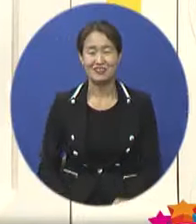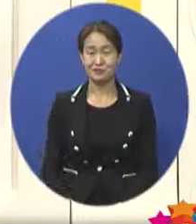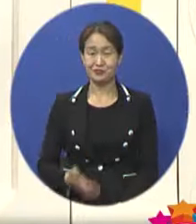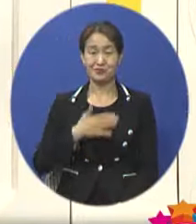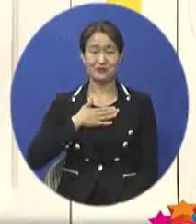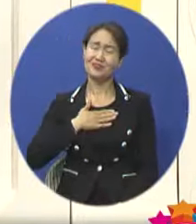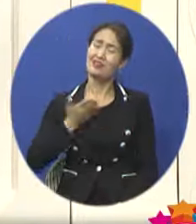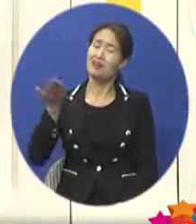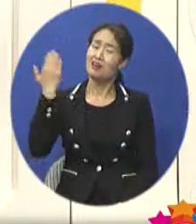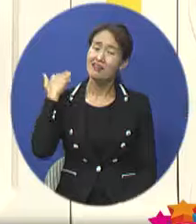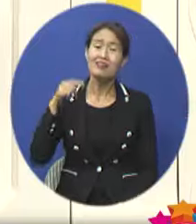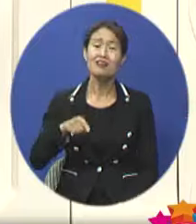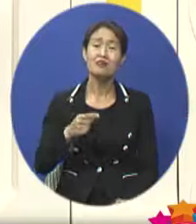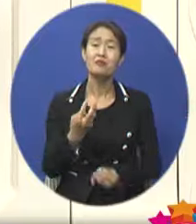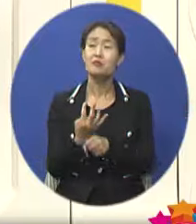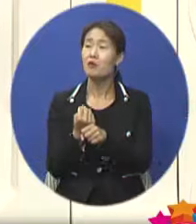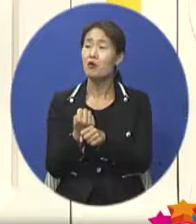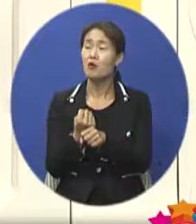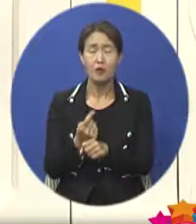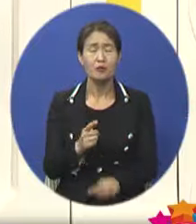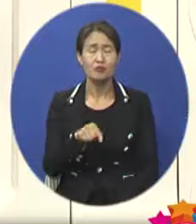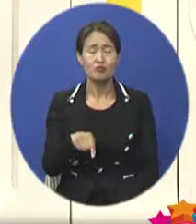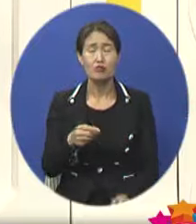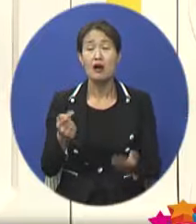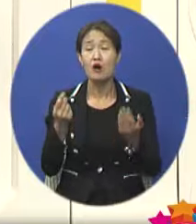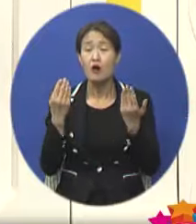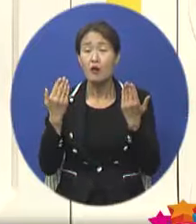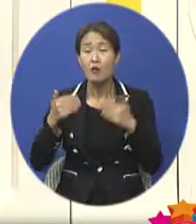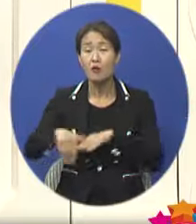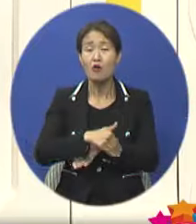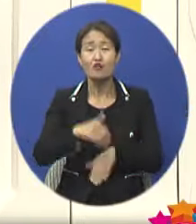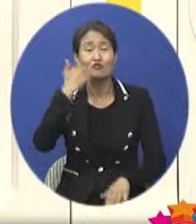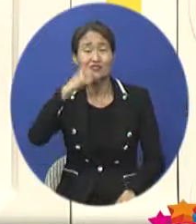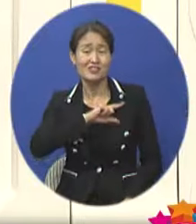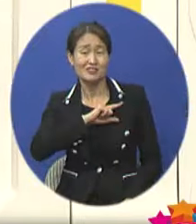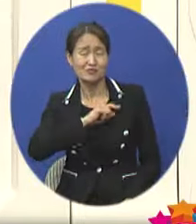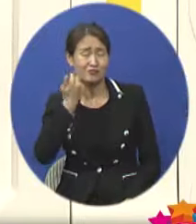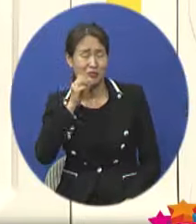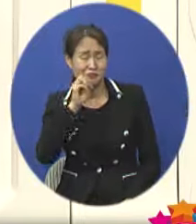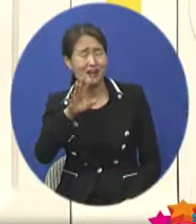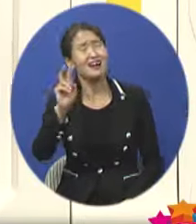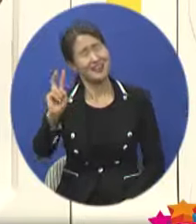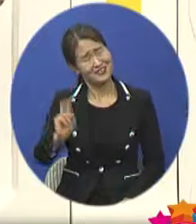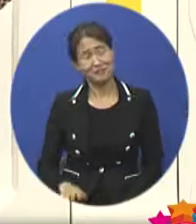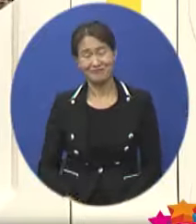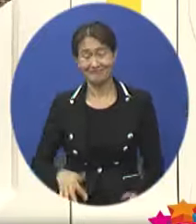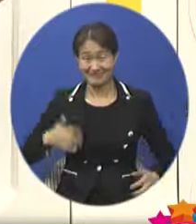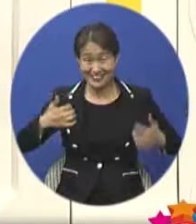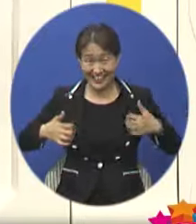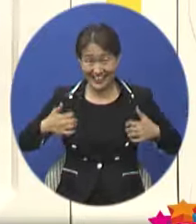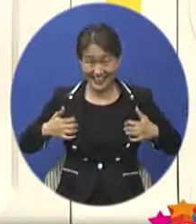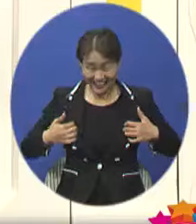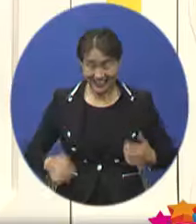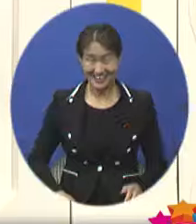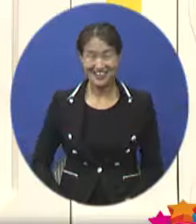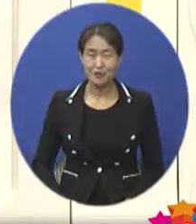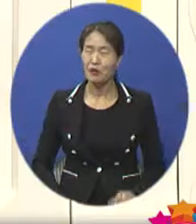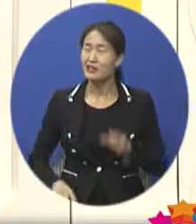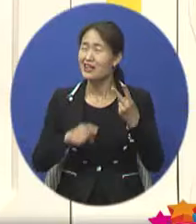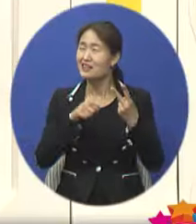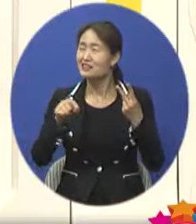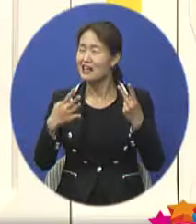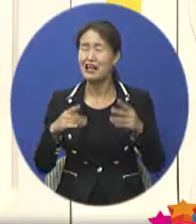저 전에 몇 년도에 여기 초등학교 다녔던 누굽니다 하고 인사하고 네. 가게 생겼어요. 그럼 뭐 얼마나 몇 기쁘겠어요. 몇 학년 몇 반 누구까지 다 기억하실